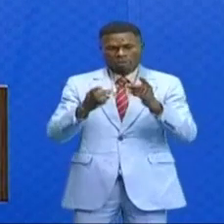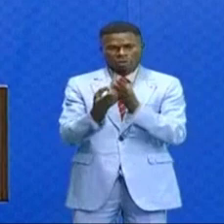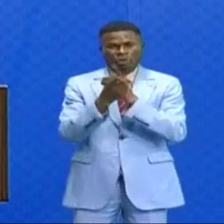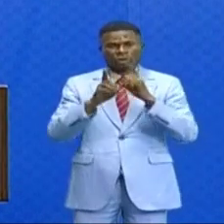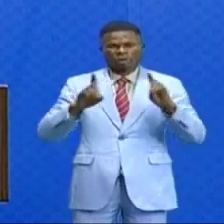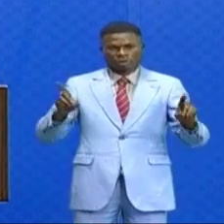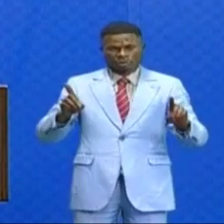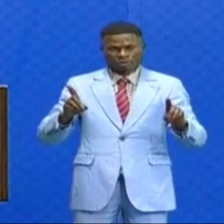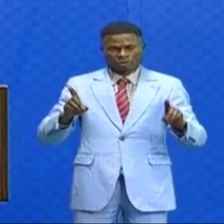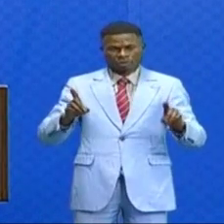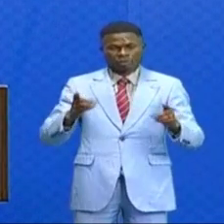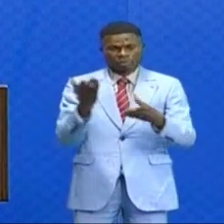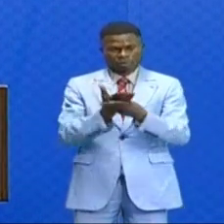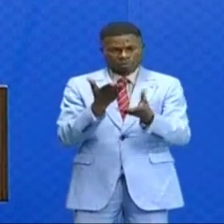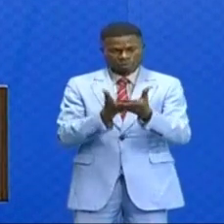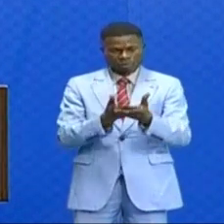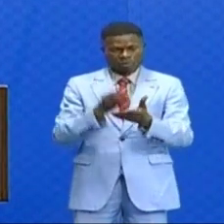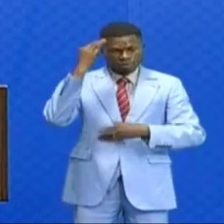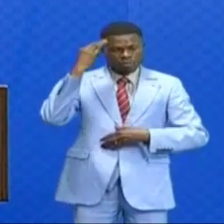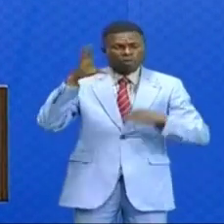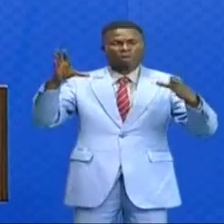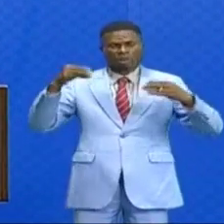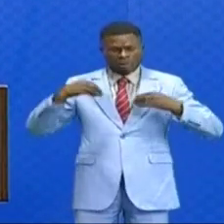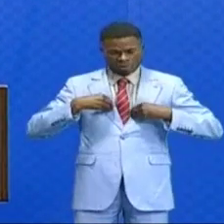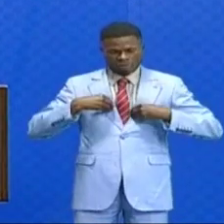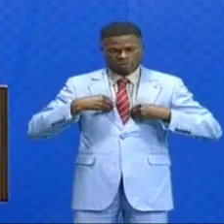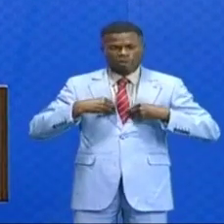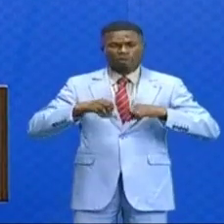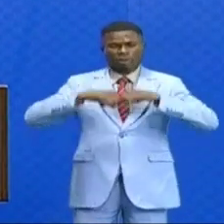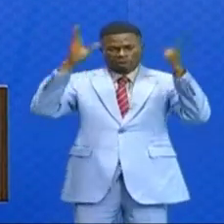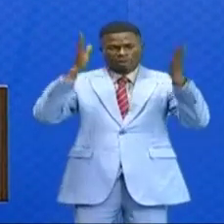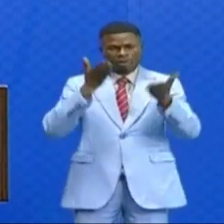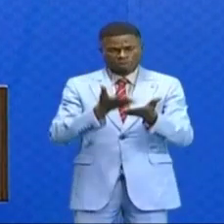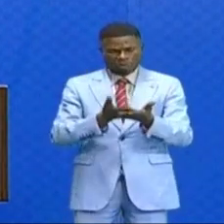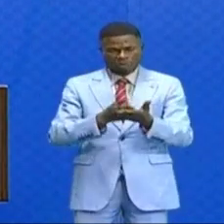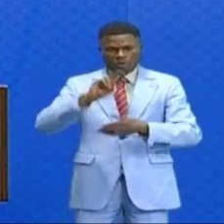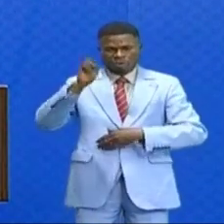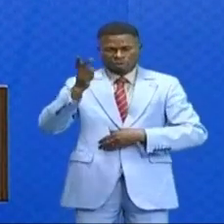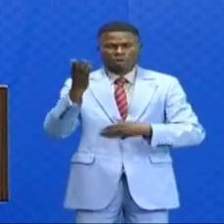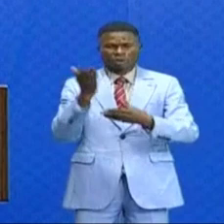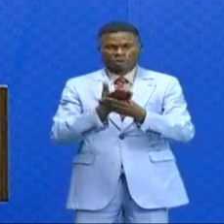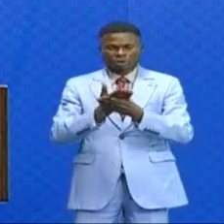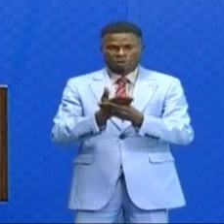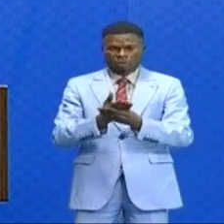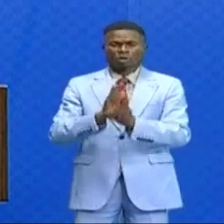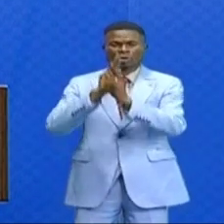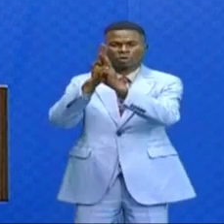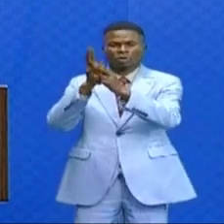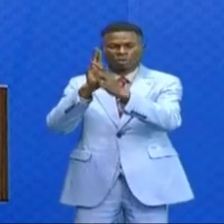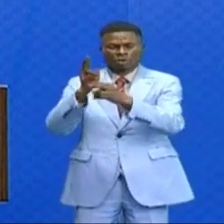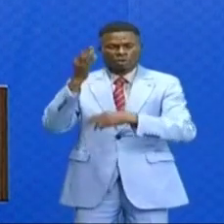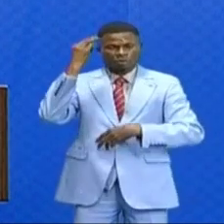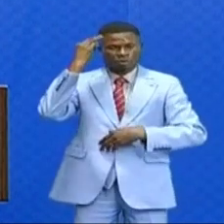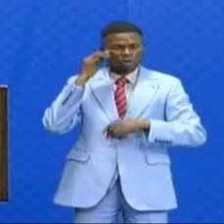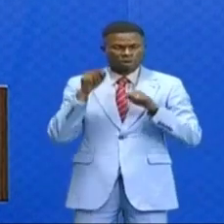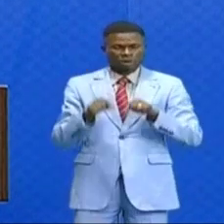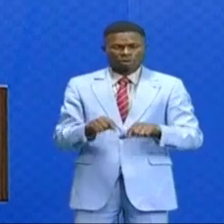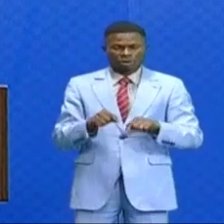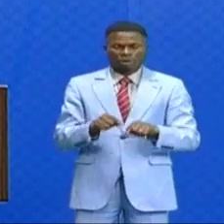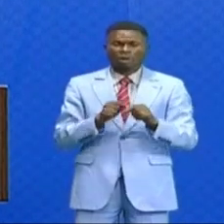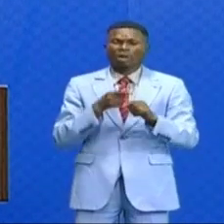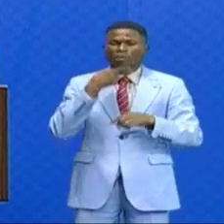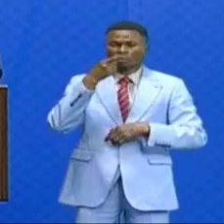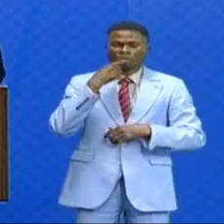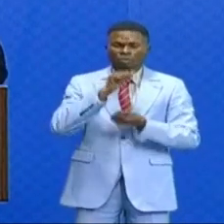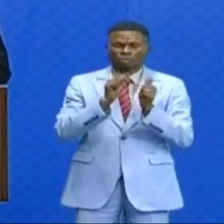délibération, ce dossier a été adopté. Deuxième dossier présenté au Conseil de ministres de ce jour, relatif